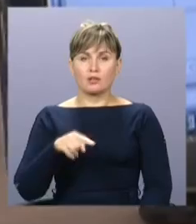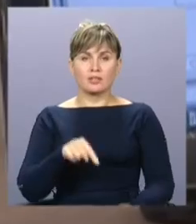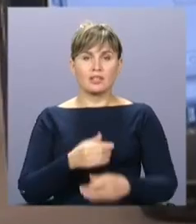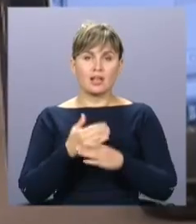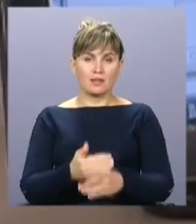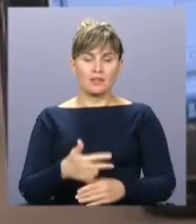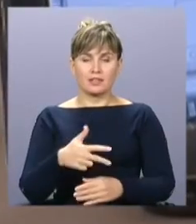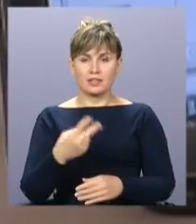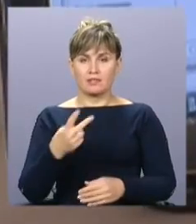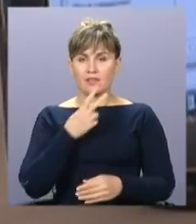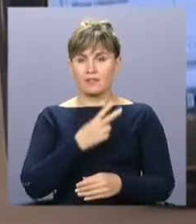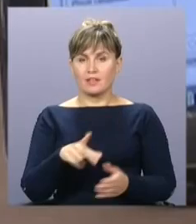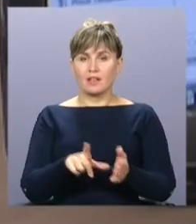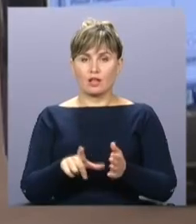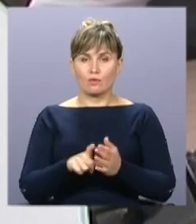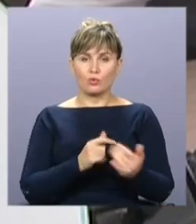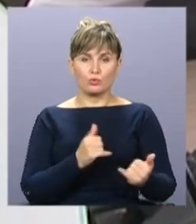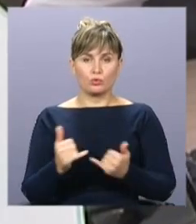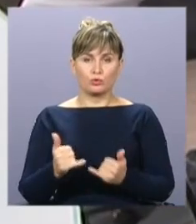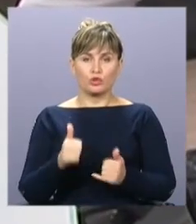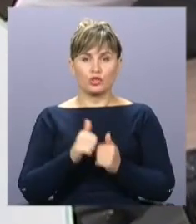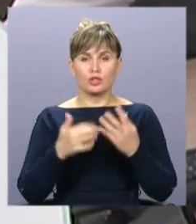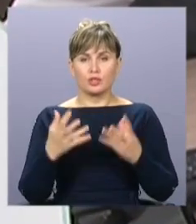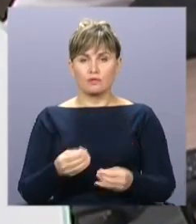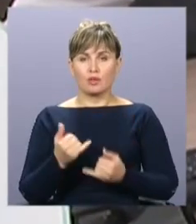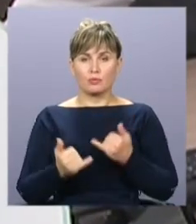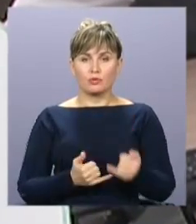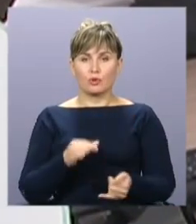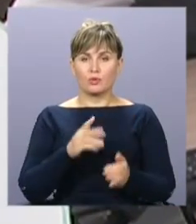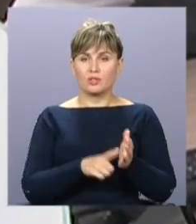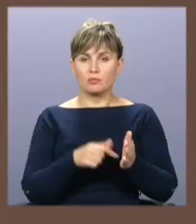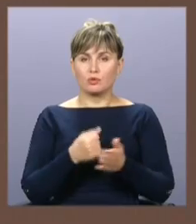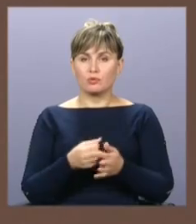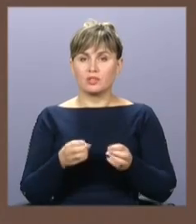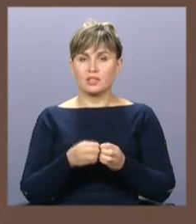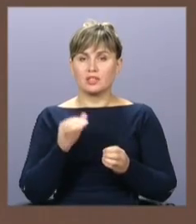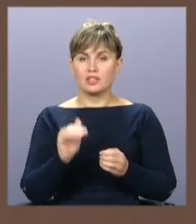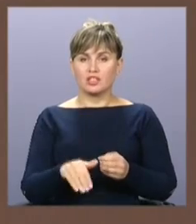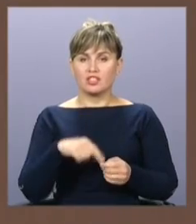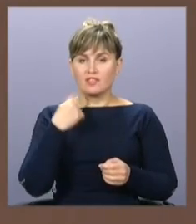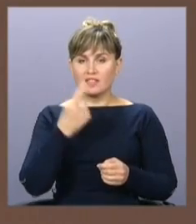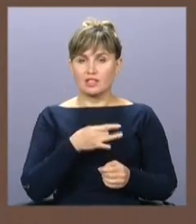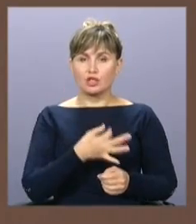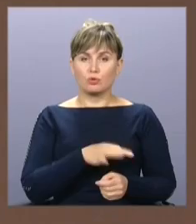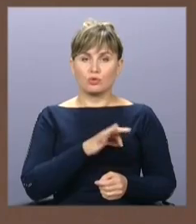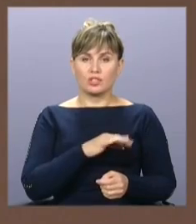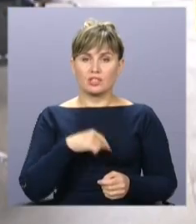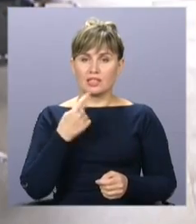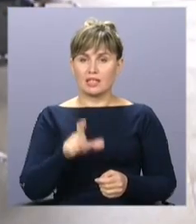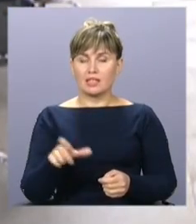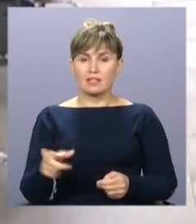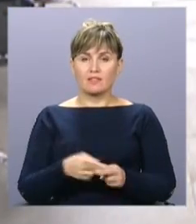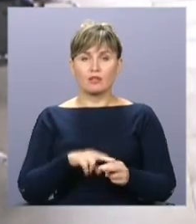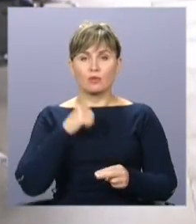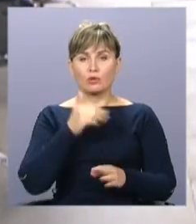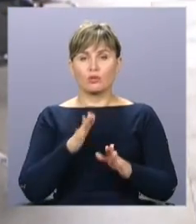оказывают 32 вида налоговых услуг. Ежедневно он обслуживает от 7 до 10 тысяч физических и юридических лиц. В текущем